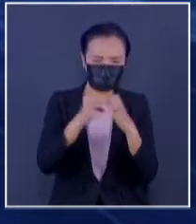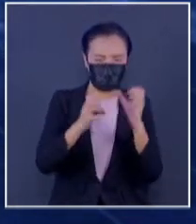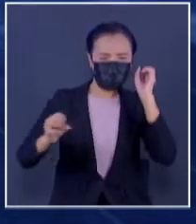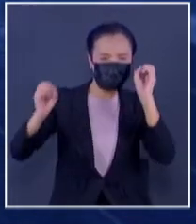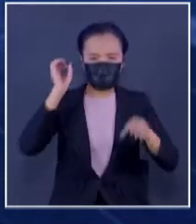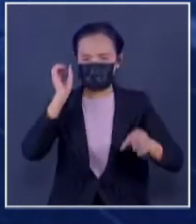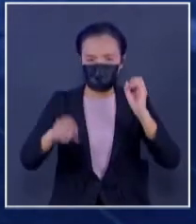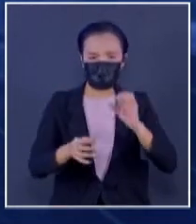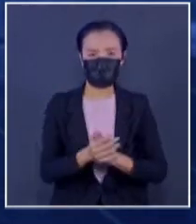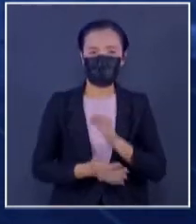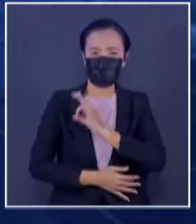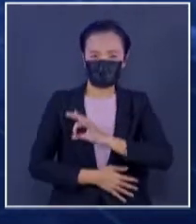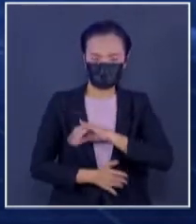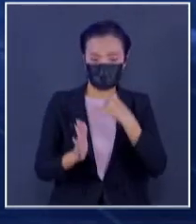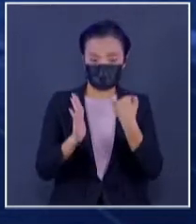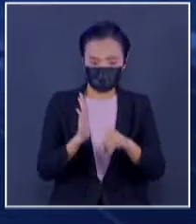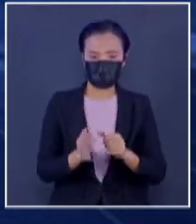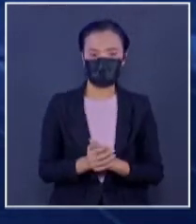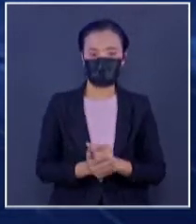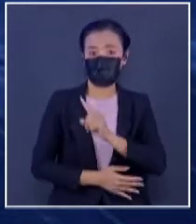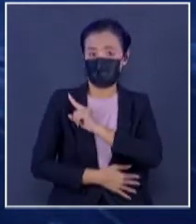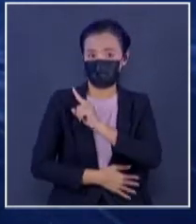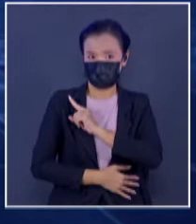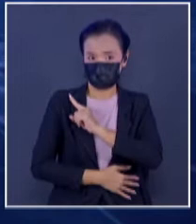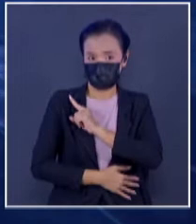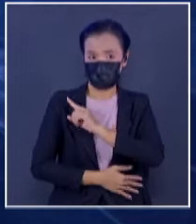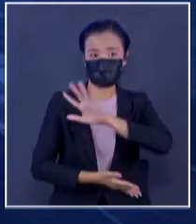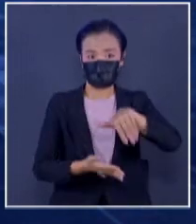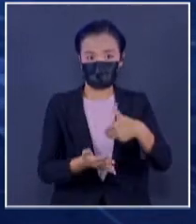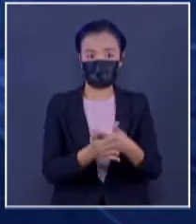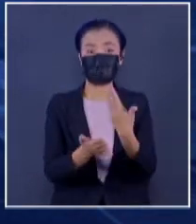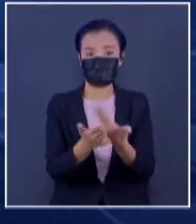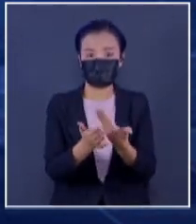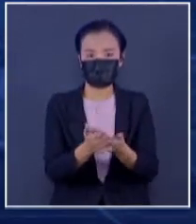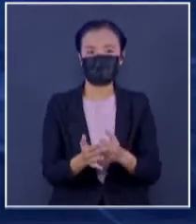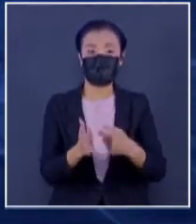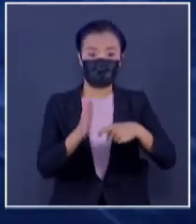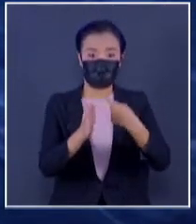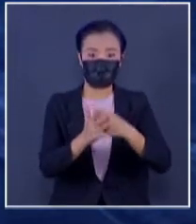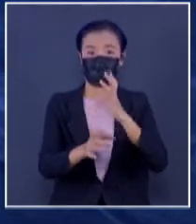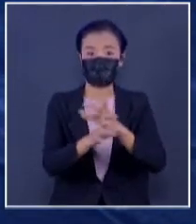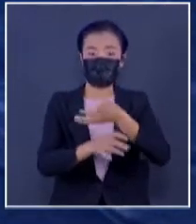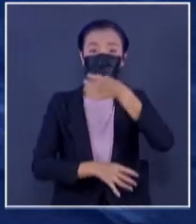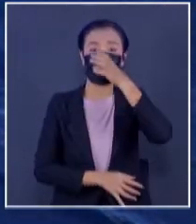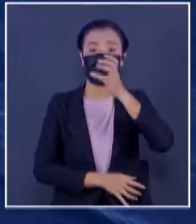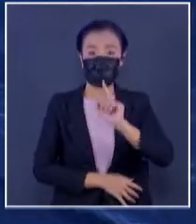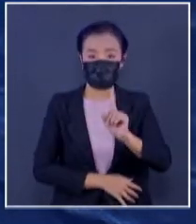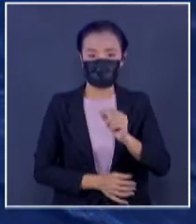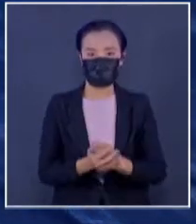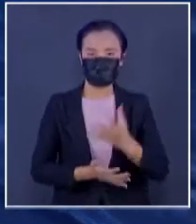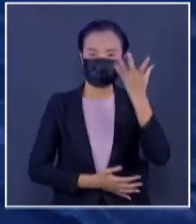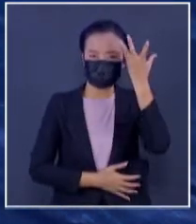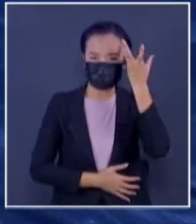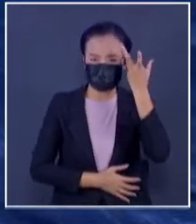ดังกล่าวบอกว่ารู้สึกผิดแล้วจะขอรับผิดชอบกับความเสียหายที่เกิดขึ้นซึ่งสาเหตุที่ดื่มเองเนี่ยเป็นเพราะว่าเจ้าตัว